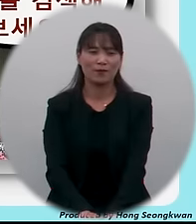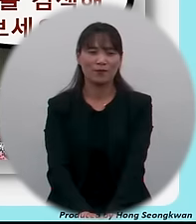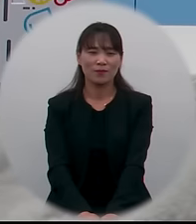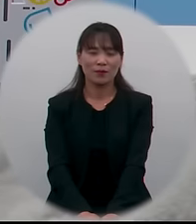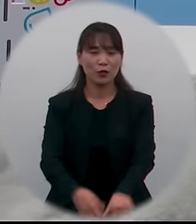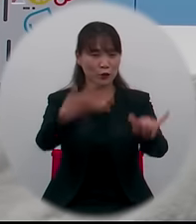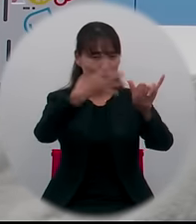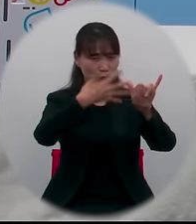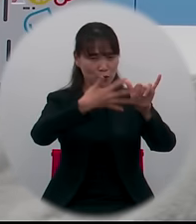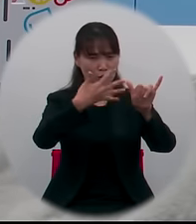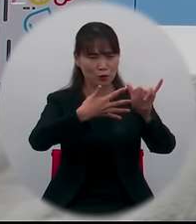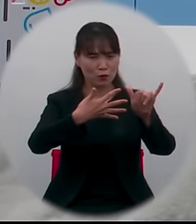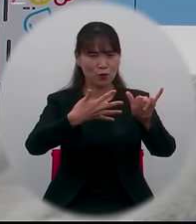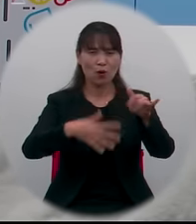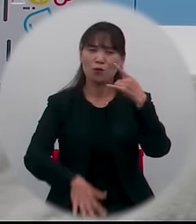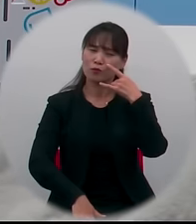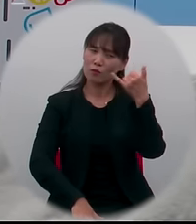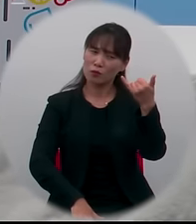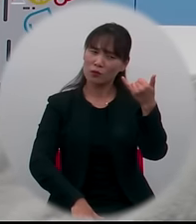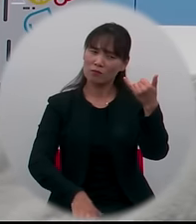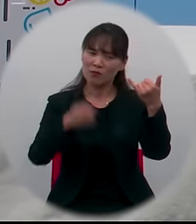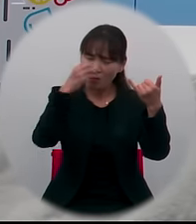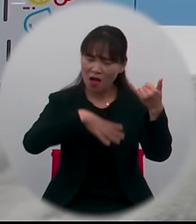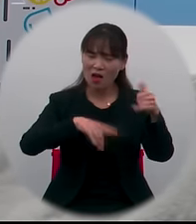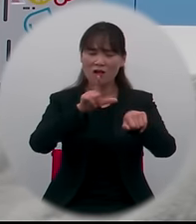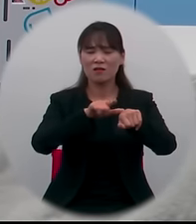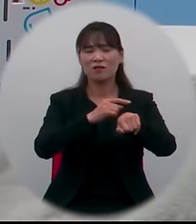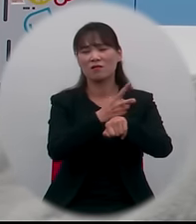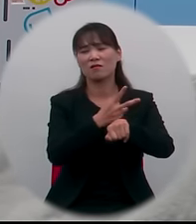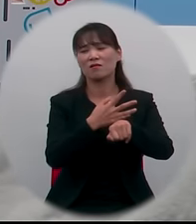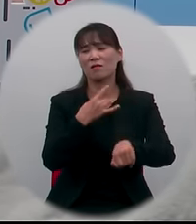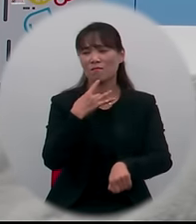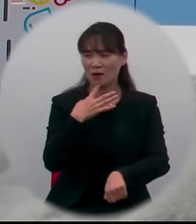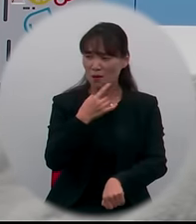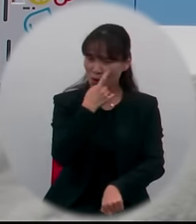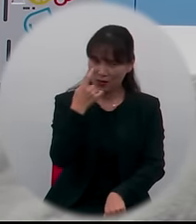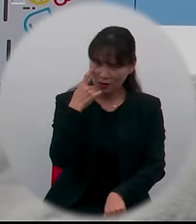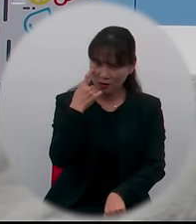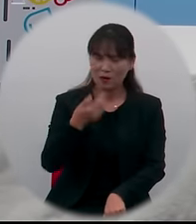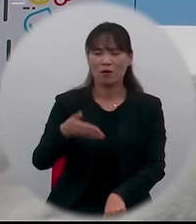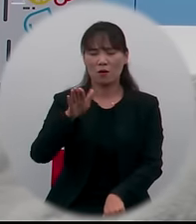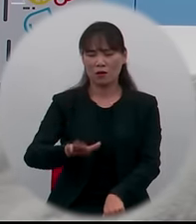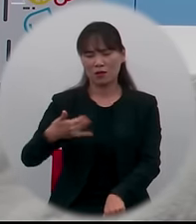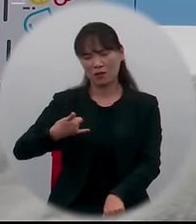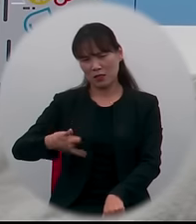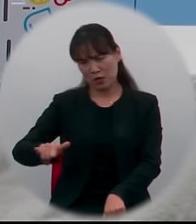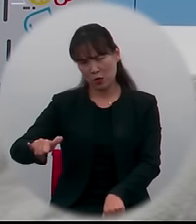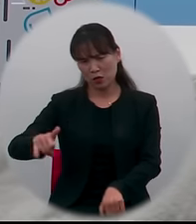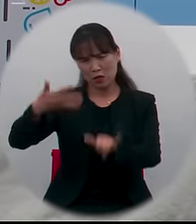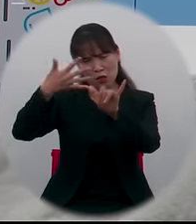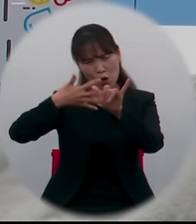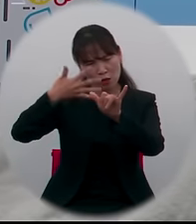유튜브 우리 부모님들 시간만 보고 계시죠 근데에 우리 아이들이 보고 있는 유튜브와 쇼품 중에서 유의한 영상이